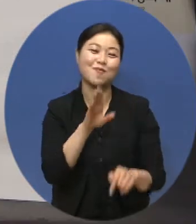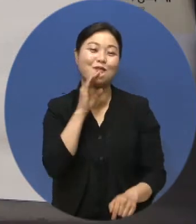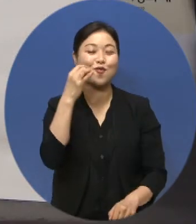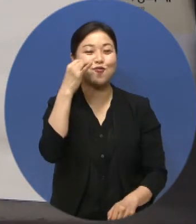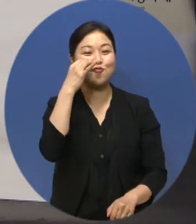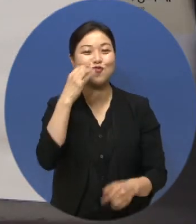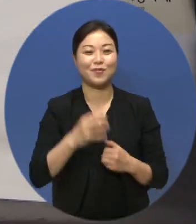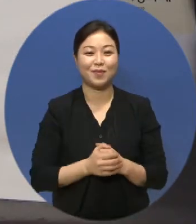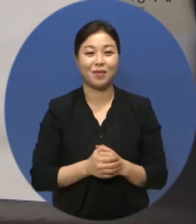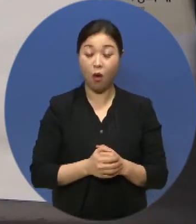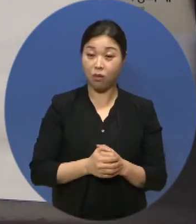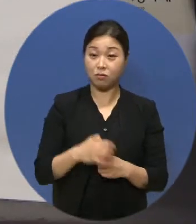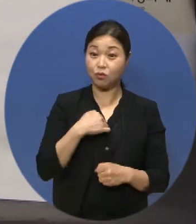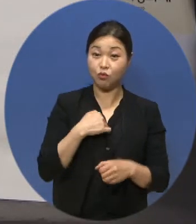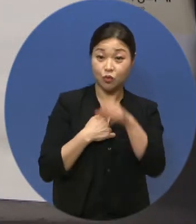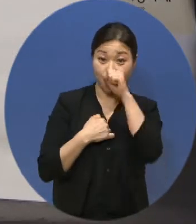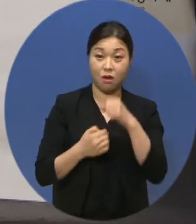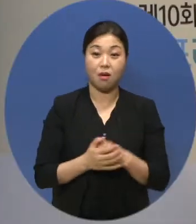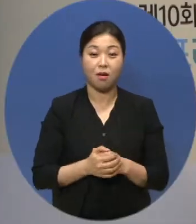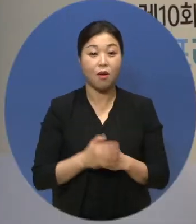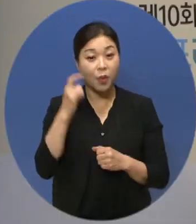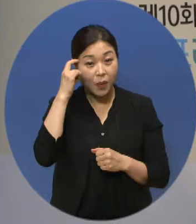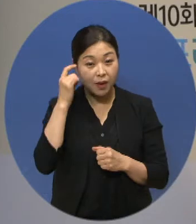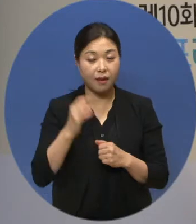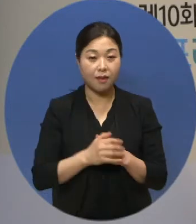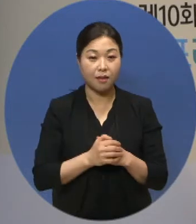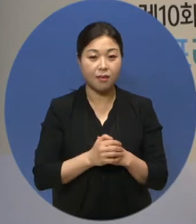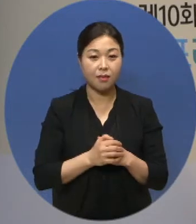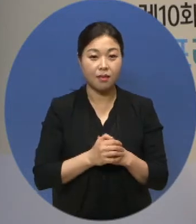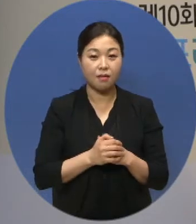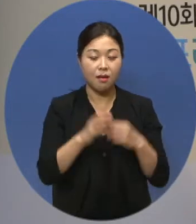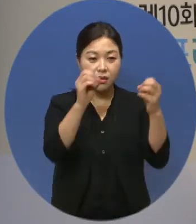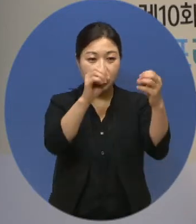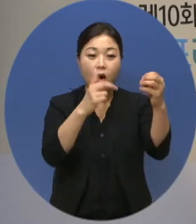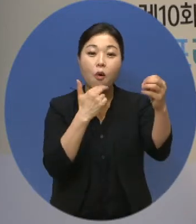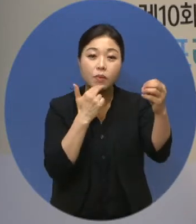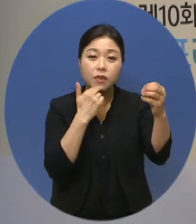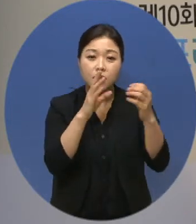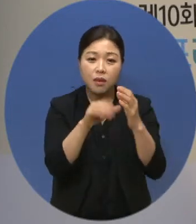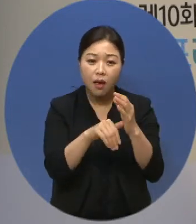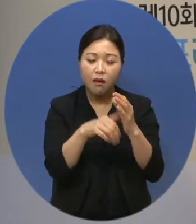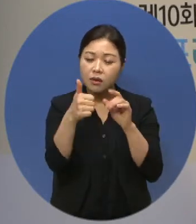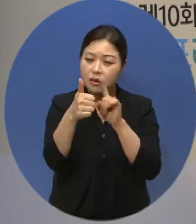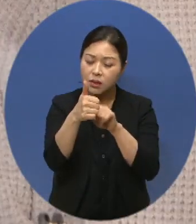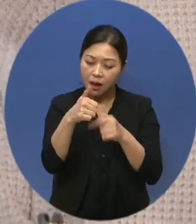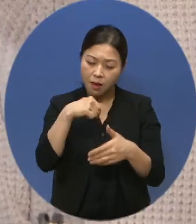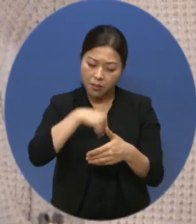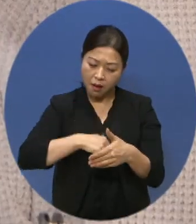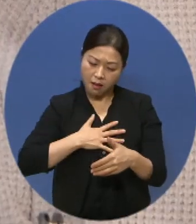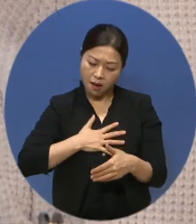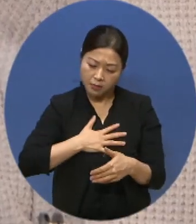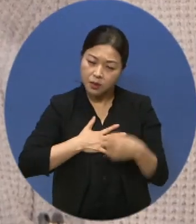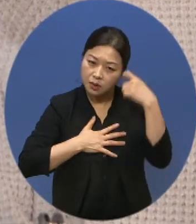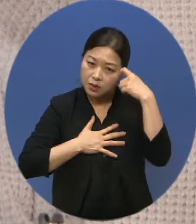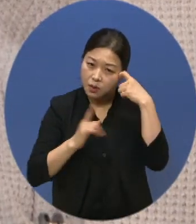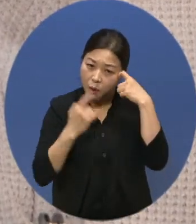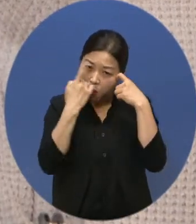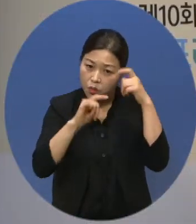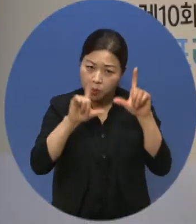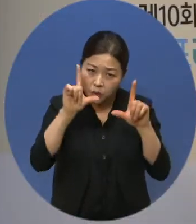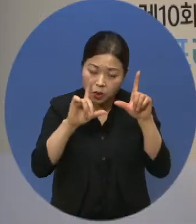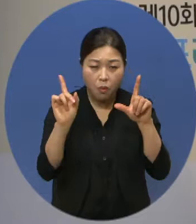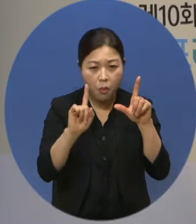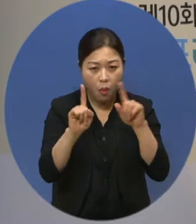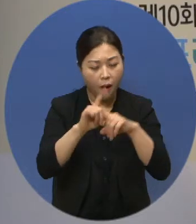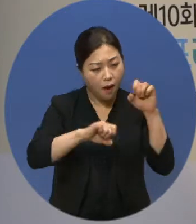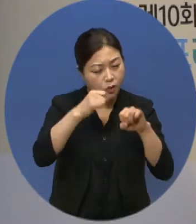저는 좋았어요. 왜냐면 대사가 없는 가운데 저 사람이 어떤 내적 감정을 드러내고 있는지, 어떤 표정을 짓고 있는지, 어떤 행동을